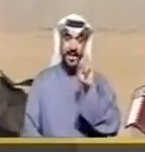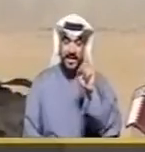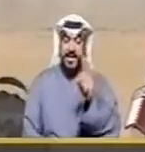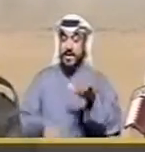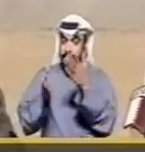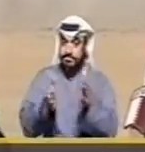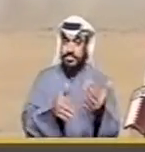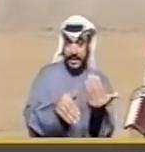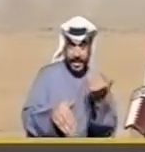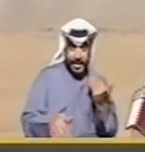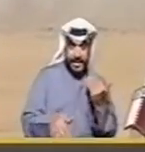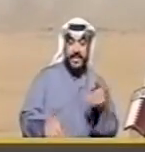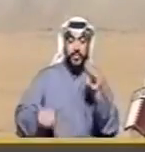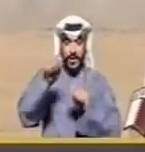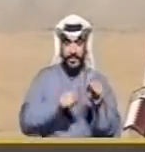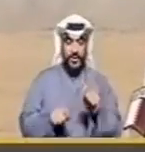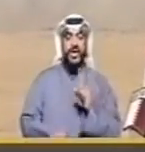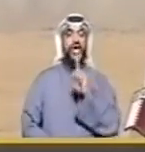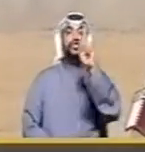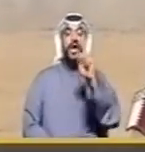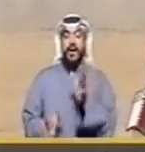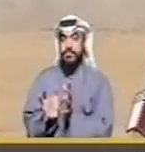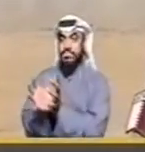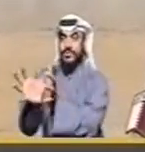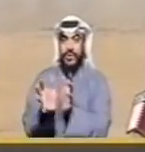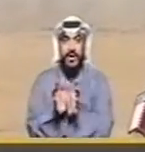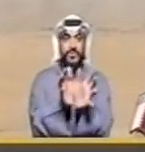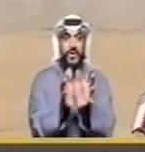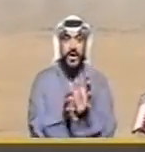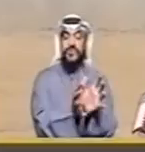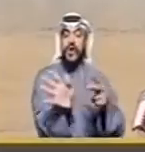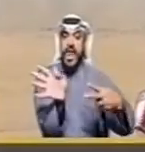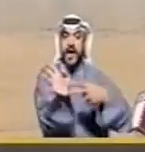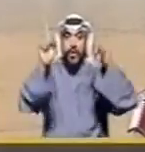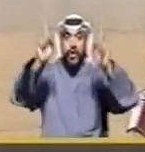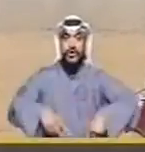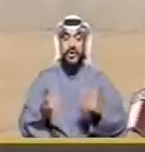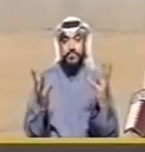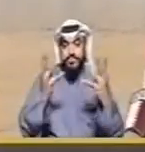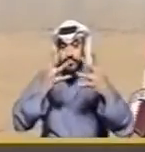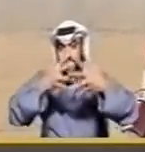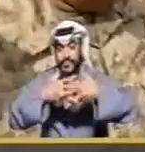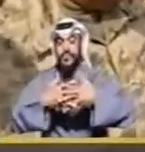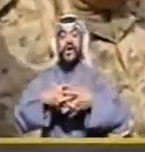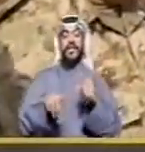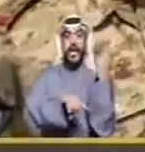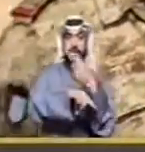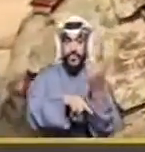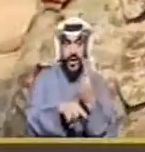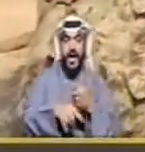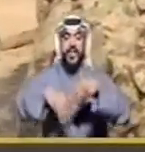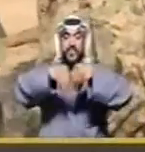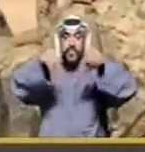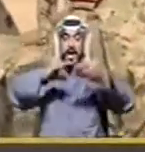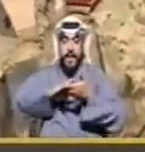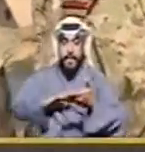التخطيط والإعداد، تنقل القوة اللي تم خلال 24 ساعة برا وجوا. التعاون